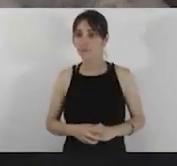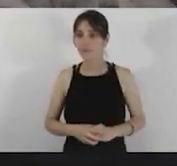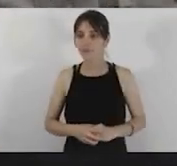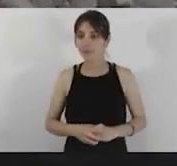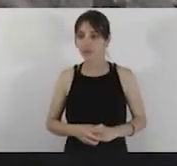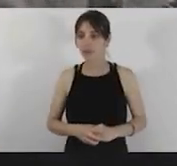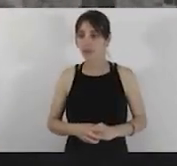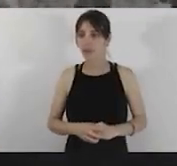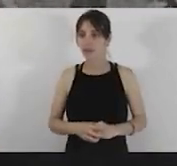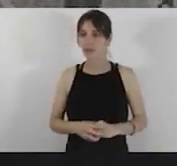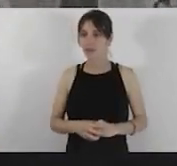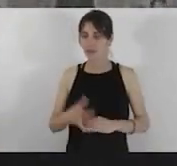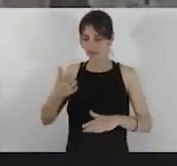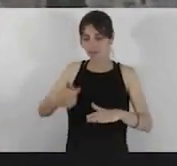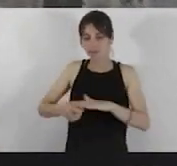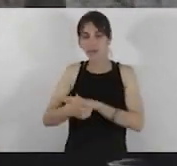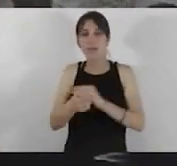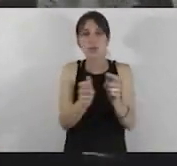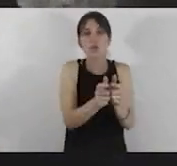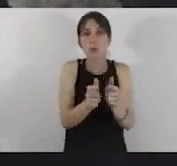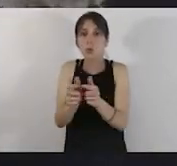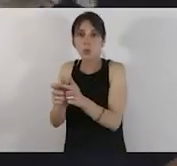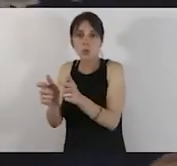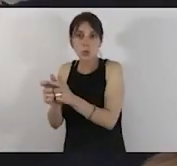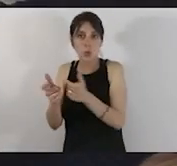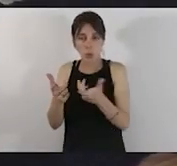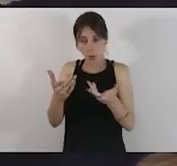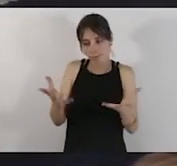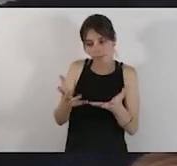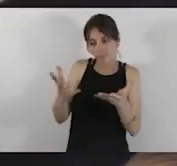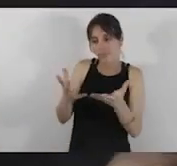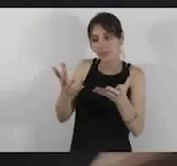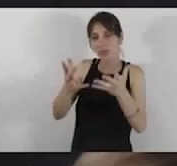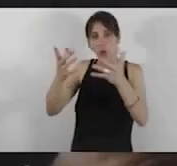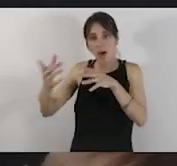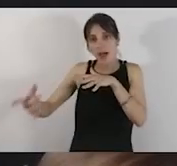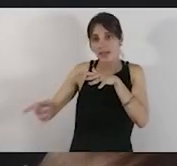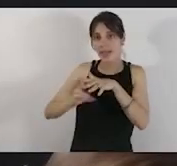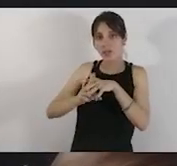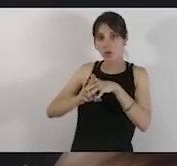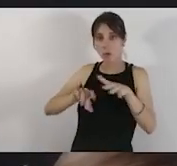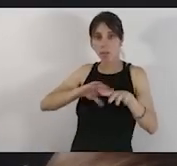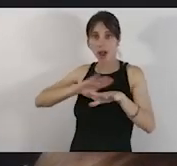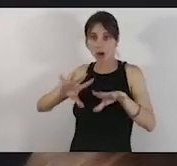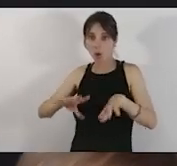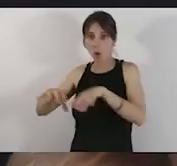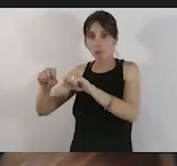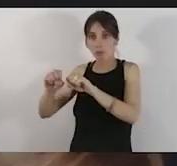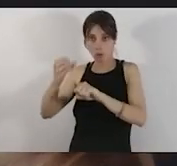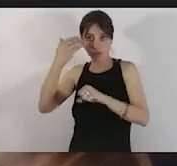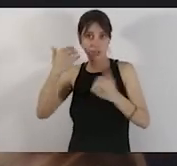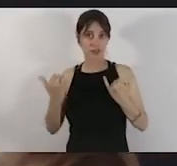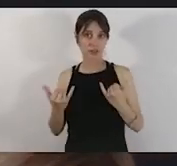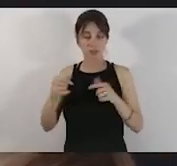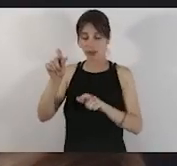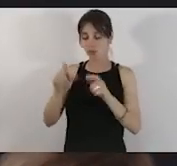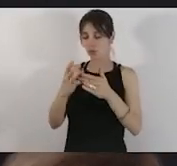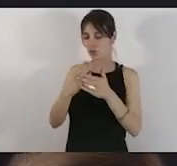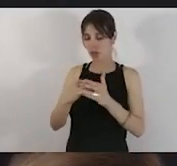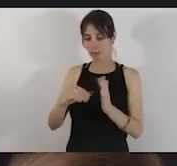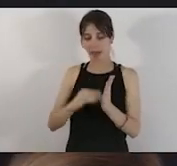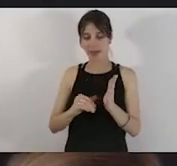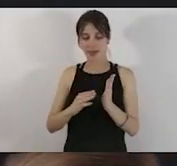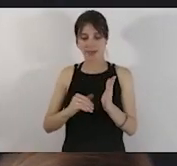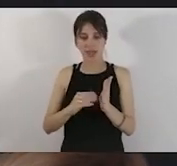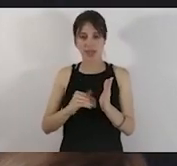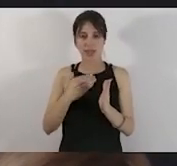à des structures d'insertion par l'emploi. On sait les difficultés de nombre de nos concitoyens à Marseille de